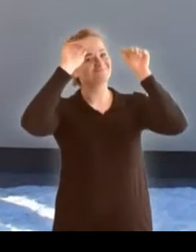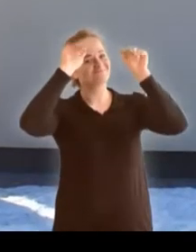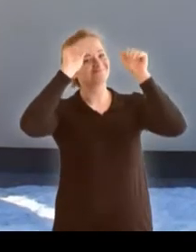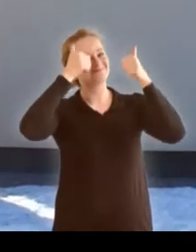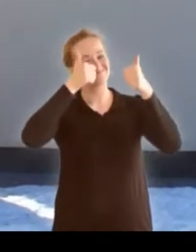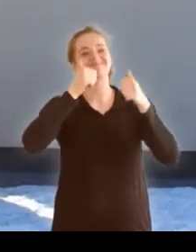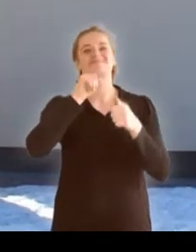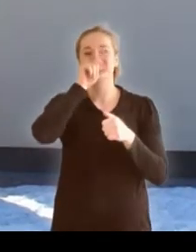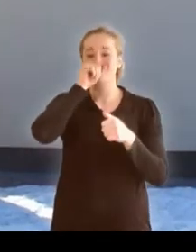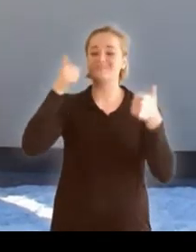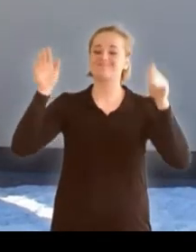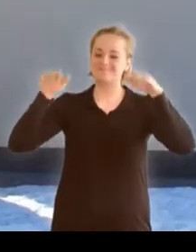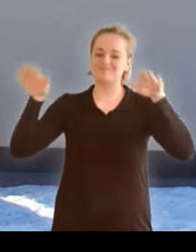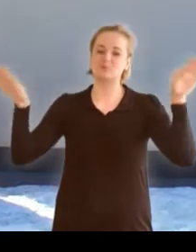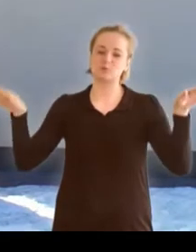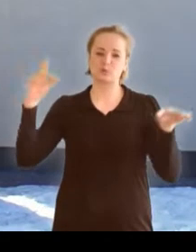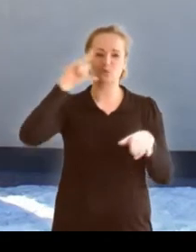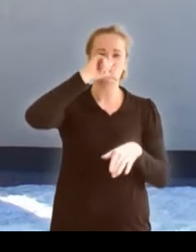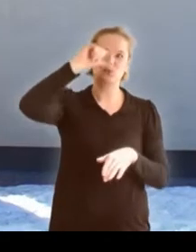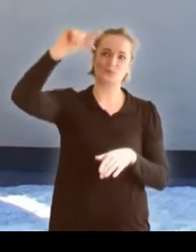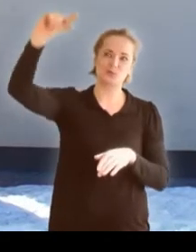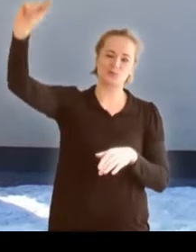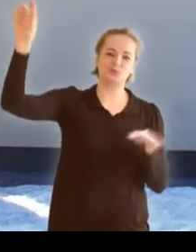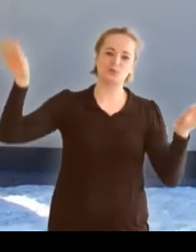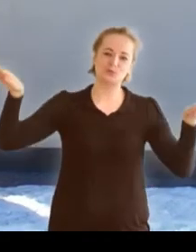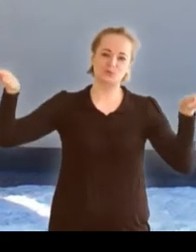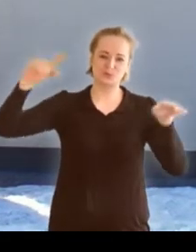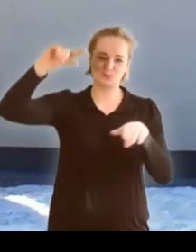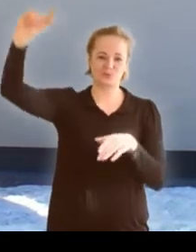Iki pasimatymo! Iki pasimatymo!